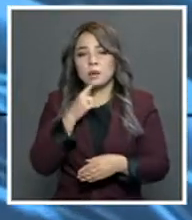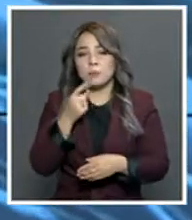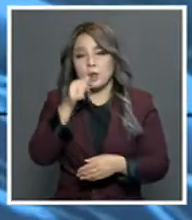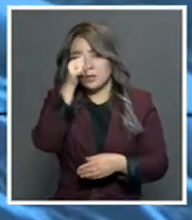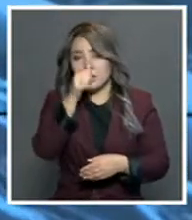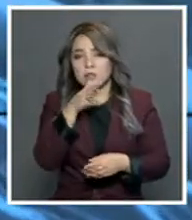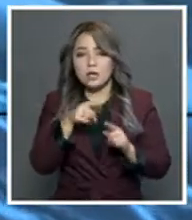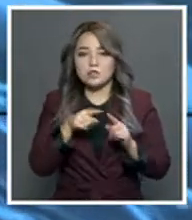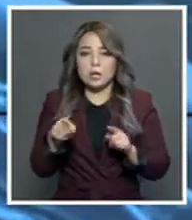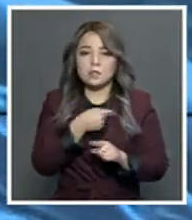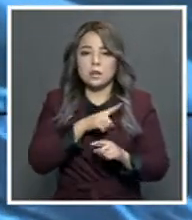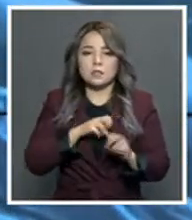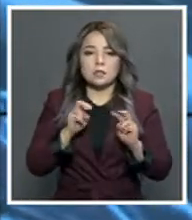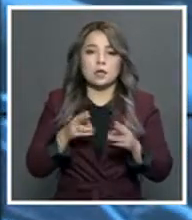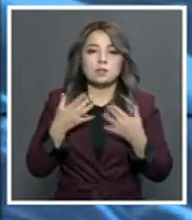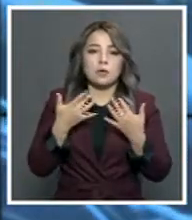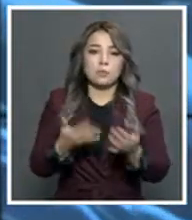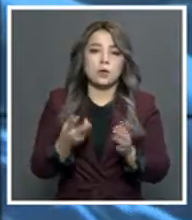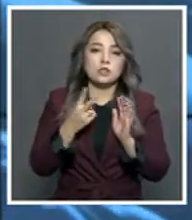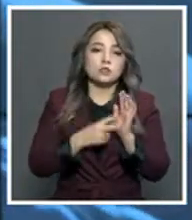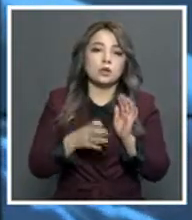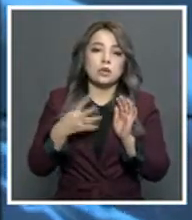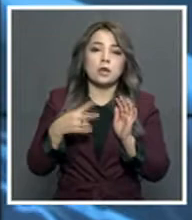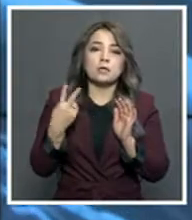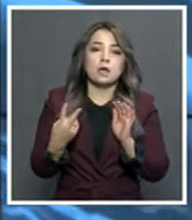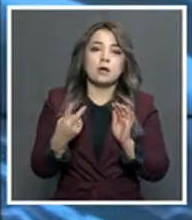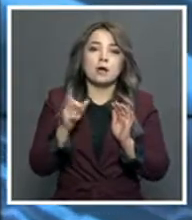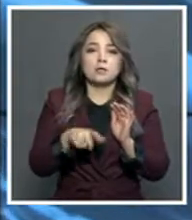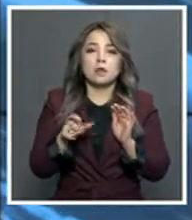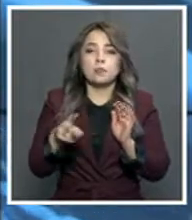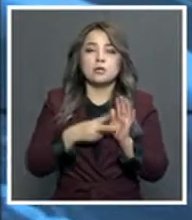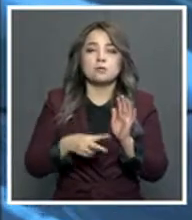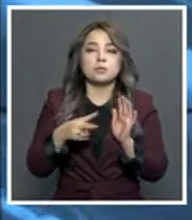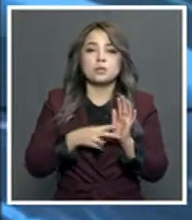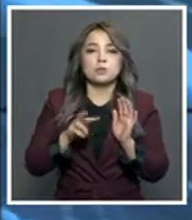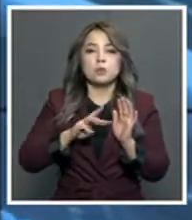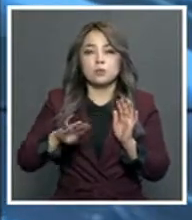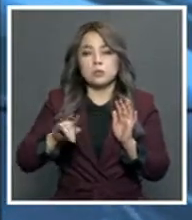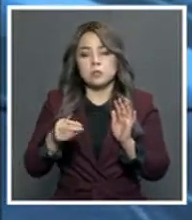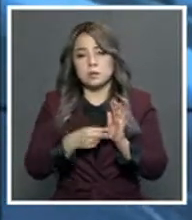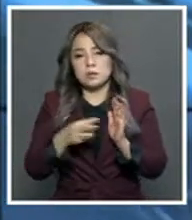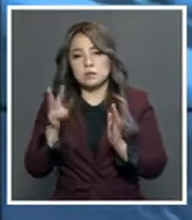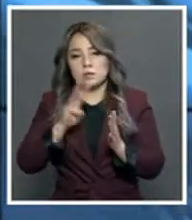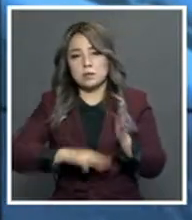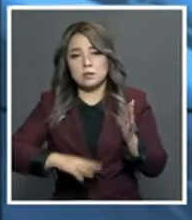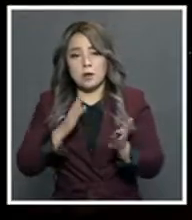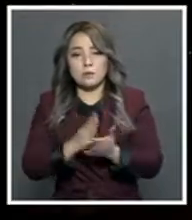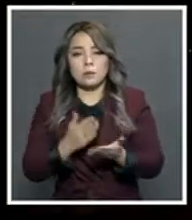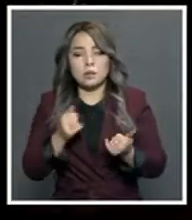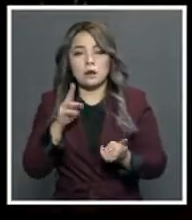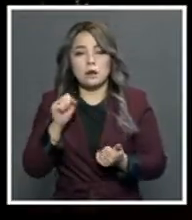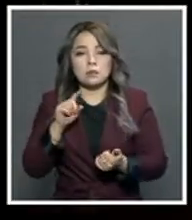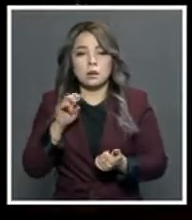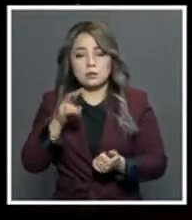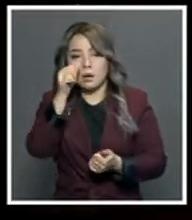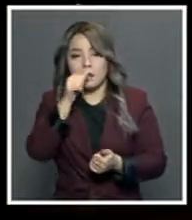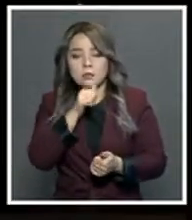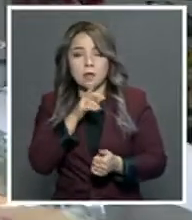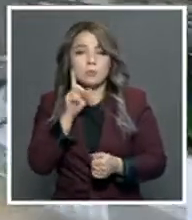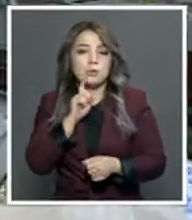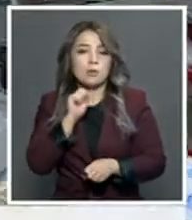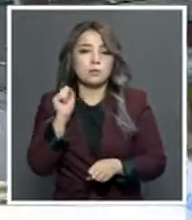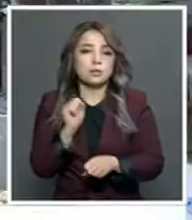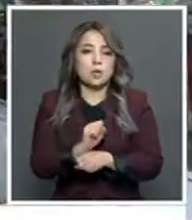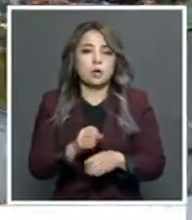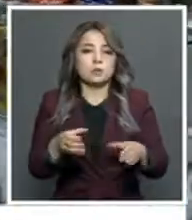санитарлық талаптарды бұзған 742 адамға 77 миллион теңгеден астам айыппұл салынды. Қазан айынан бастап аймақта мониторинг жасайтын